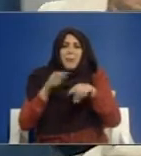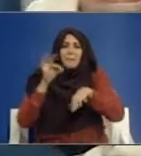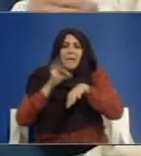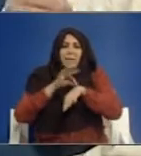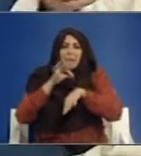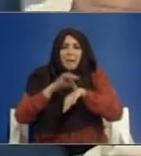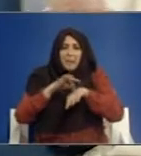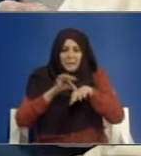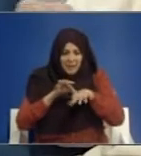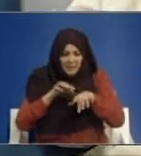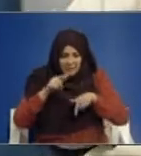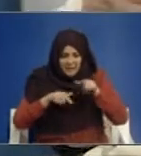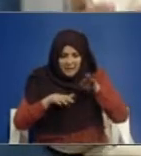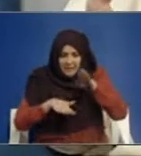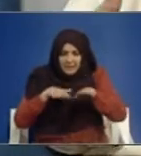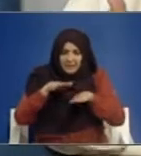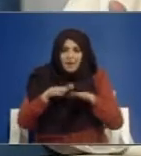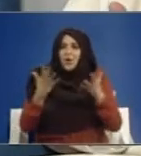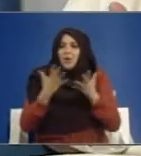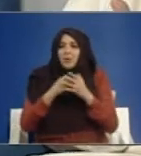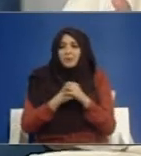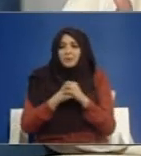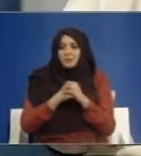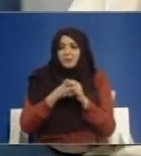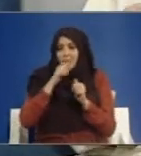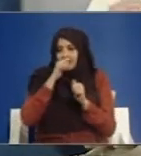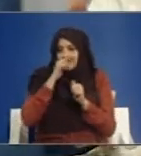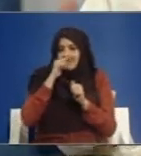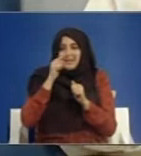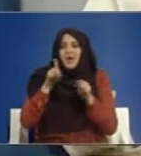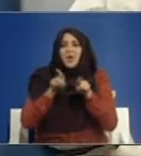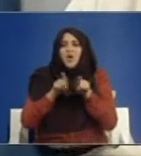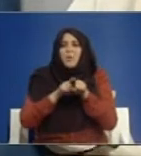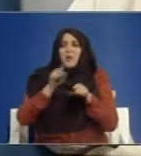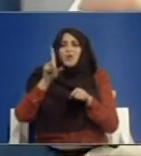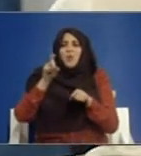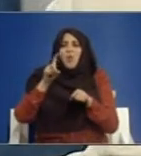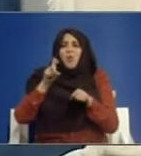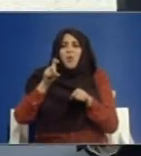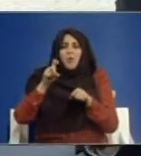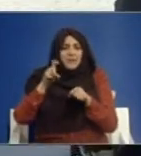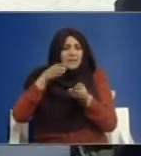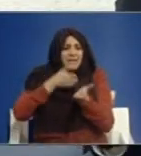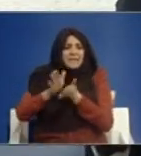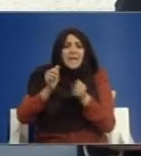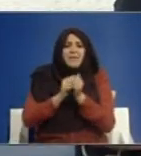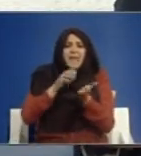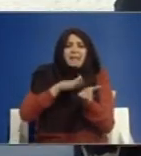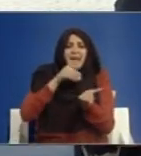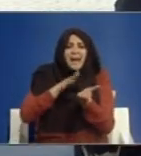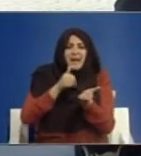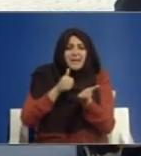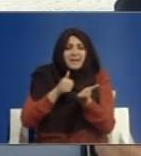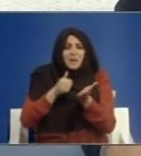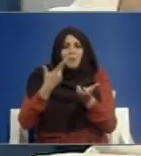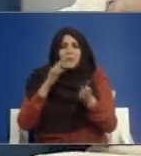مليانة بالطين وبالأشواك، ماذا تفعل؟ الطين يعني الغرقة، يسهل الانزلاق، الانزلاق وكذلك الاتساخ